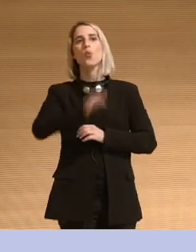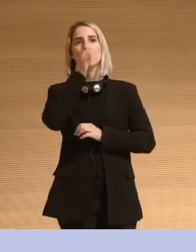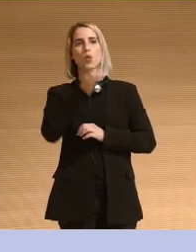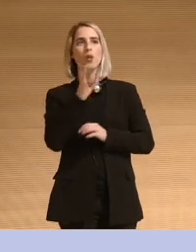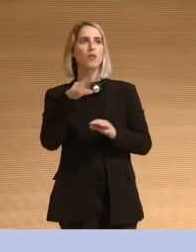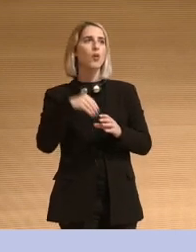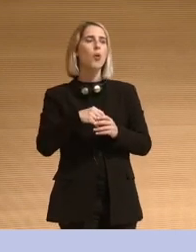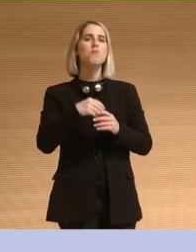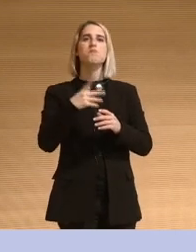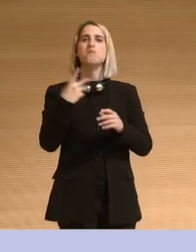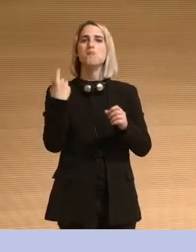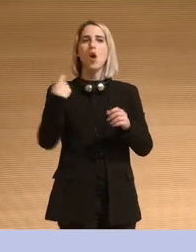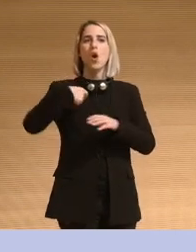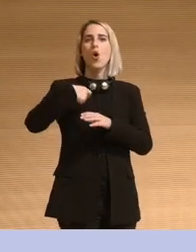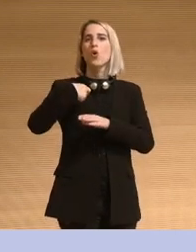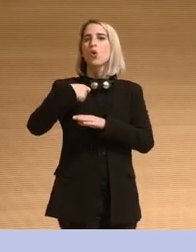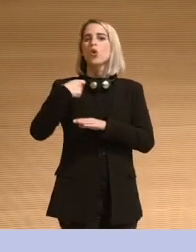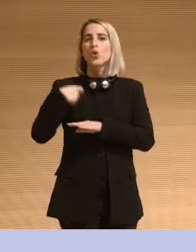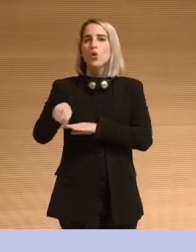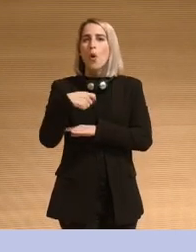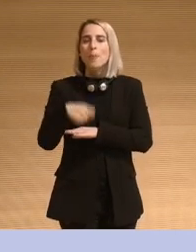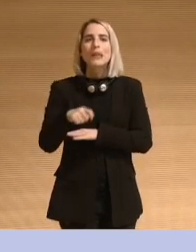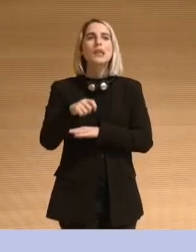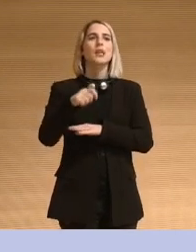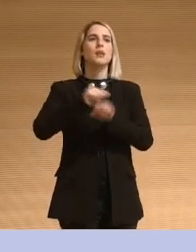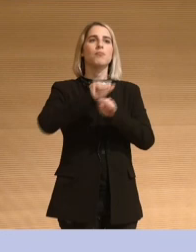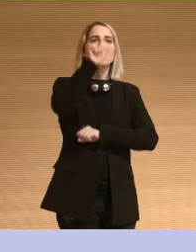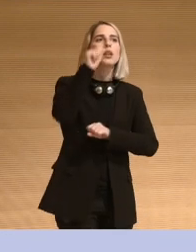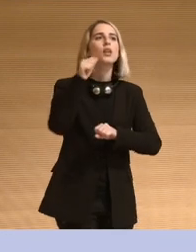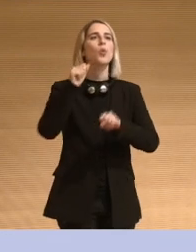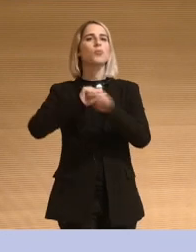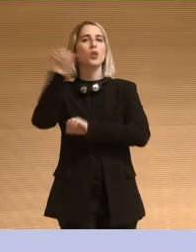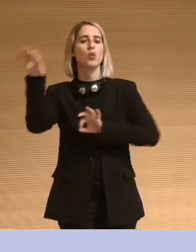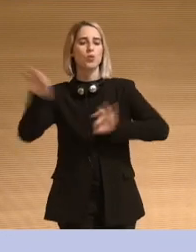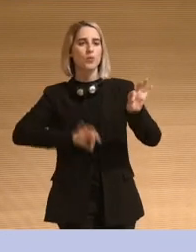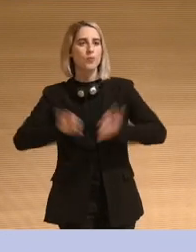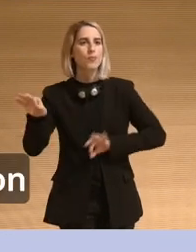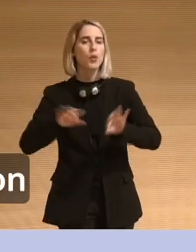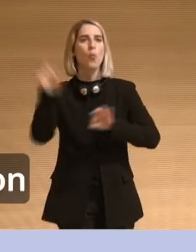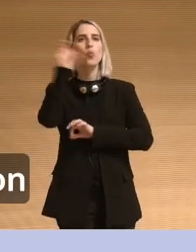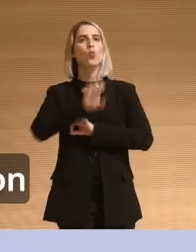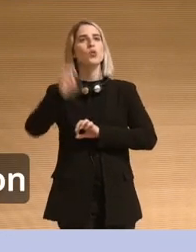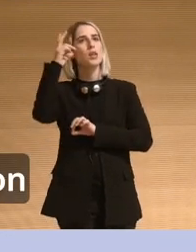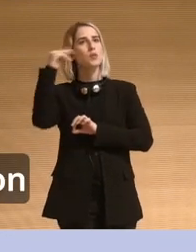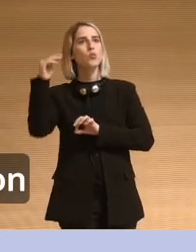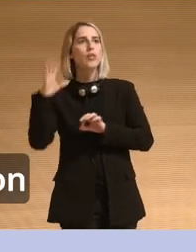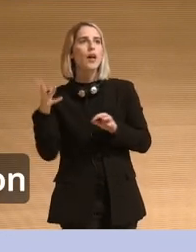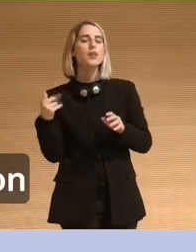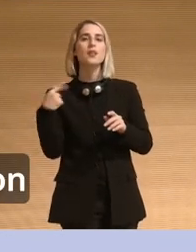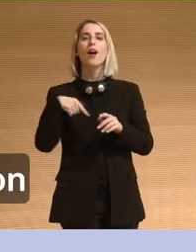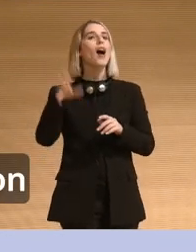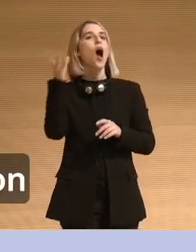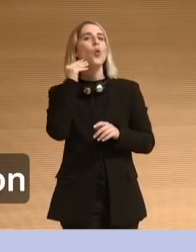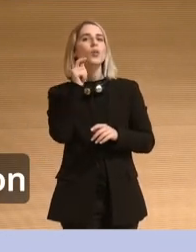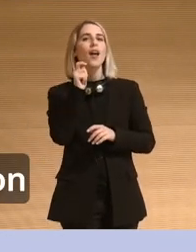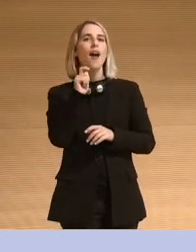με σπουδές στη νομική, πτυχίο σκηνοθεσίας, με δίπλωμα μουσιακών σπουδών. Όσοι ακούτε ραδιόφωνο, σίγουρα θα